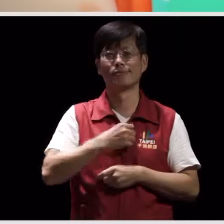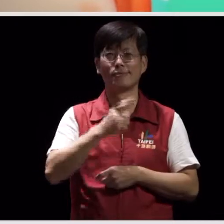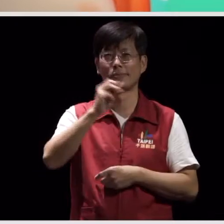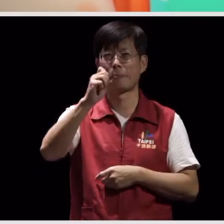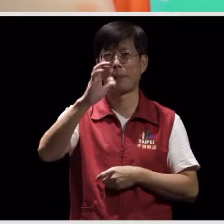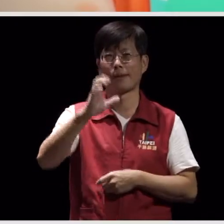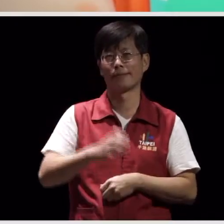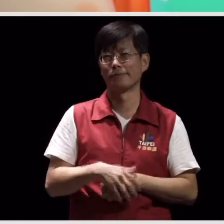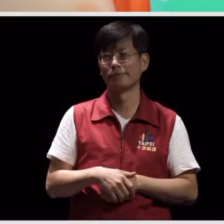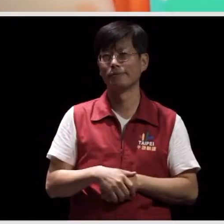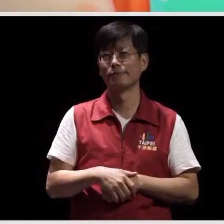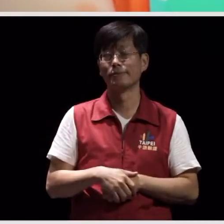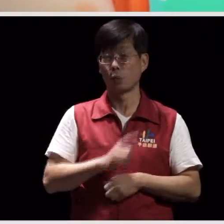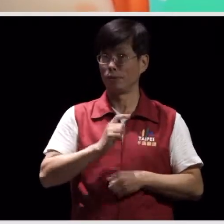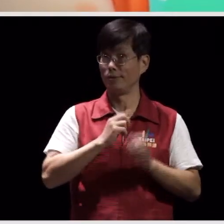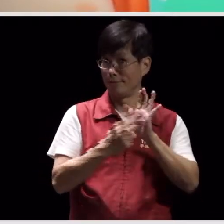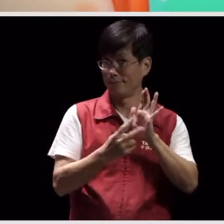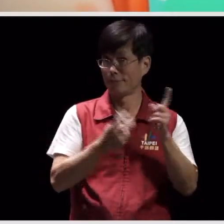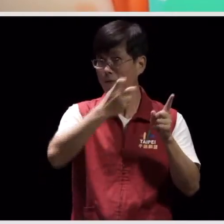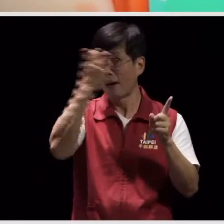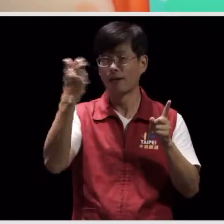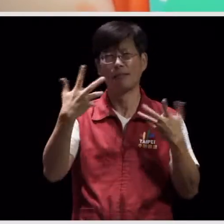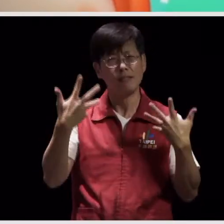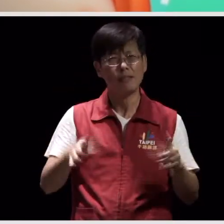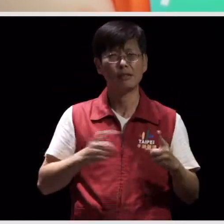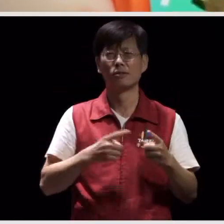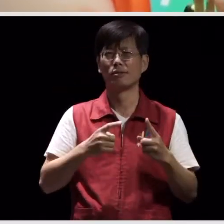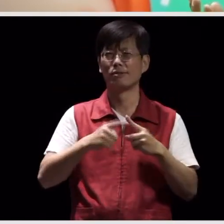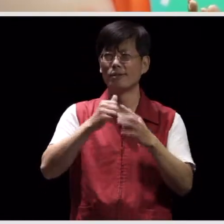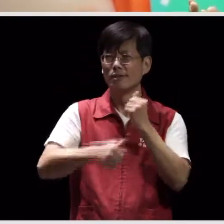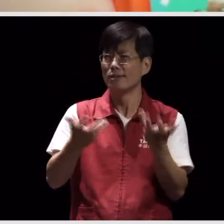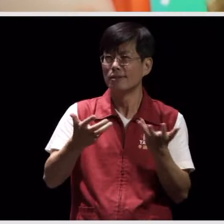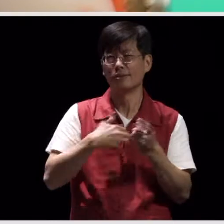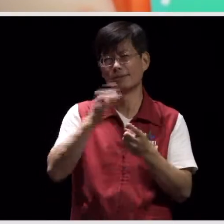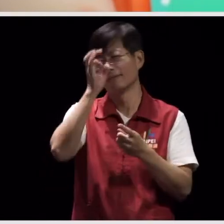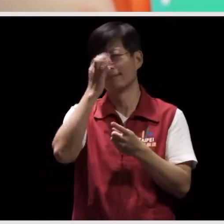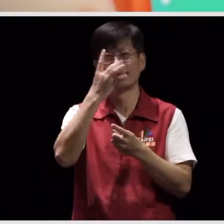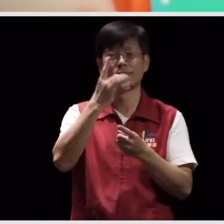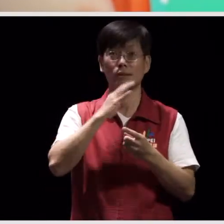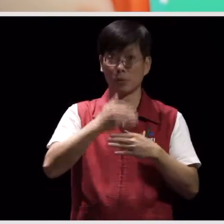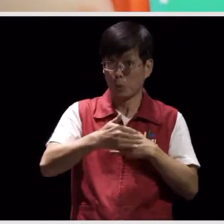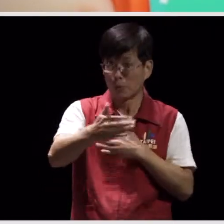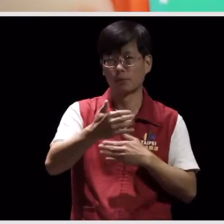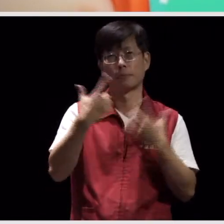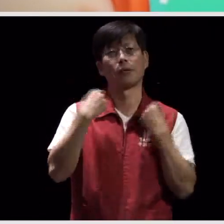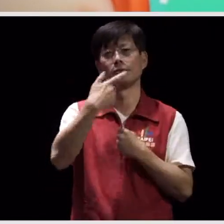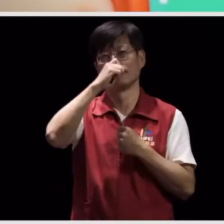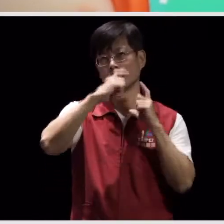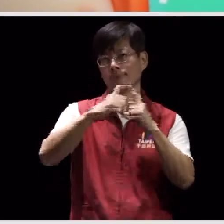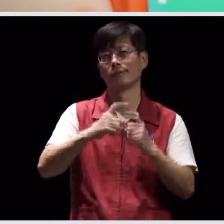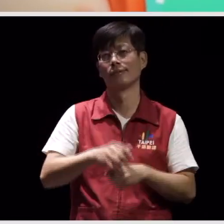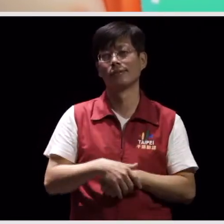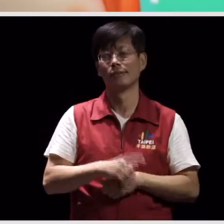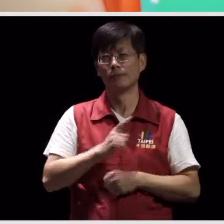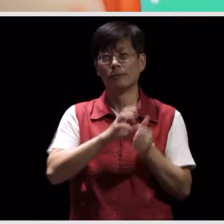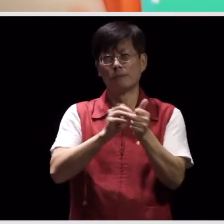对。我自己解读了，他发现人生很多答案是看不到的，过程才是最好的答案。他这么努力的